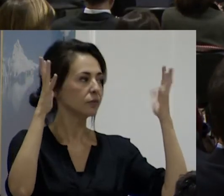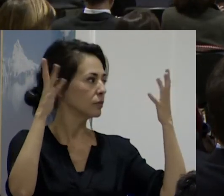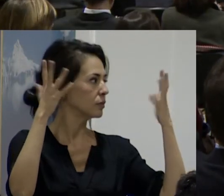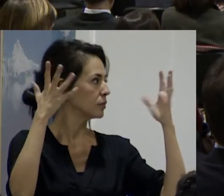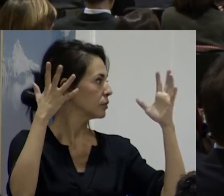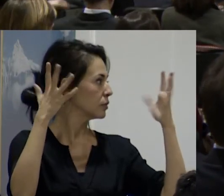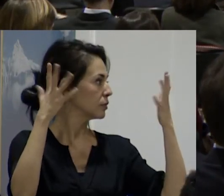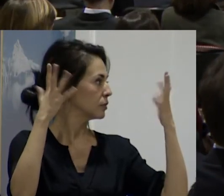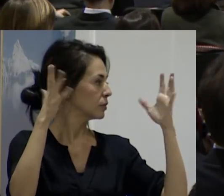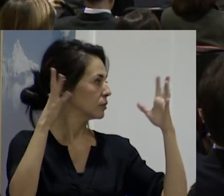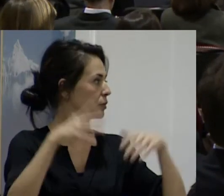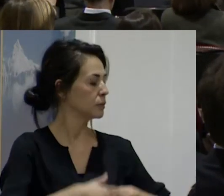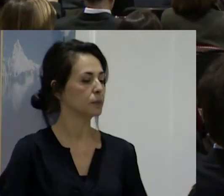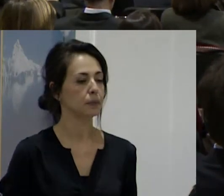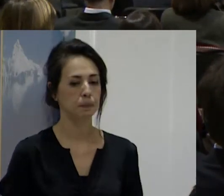Tots i veig.